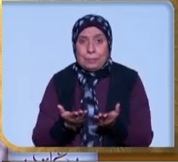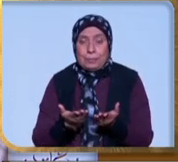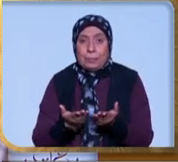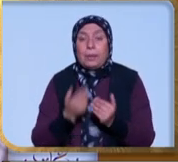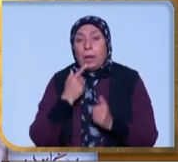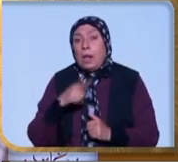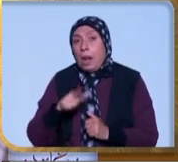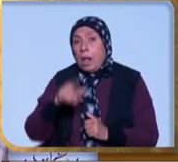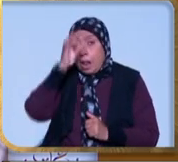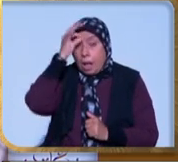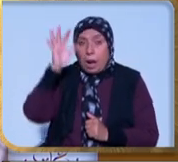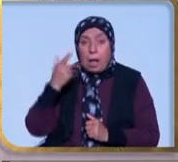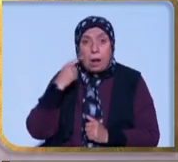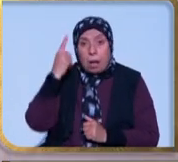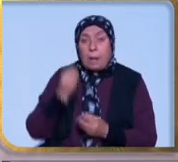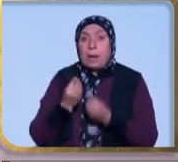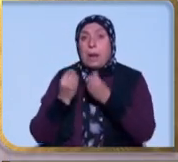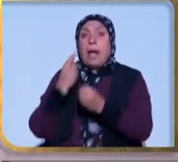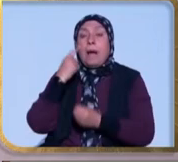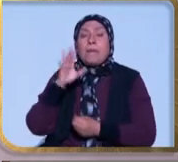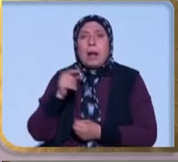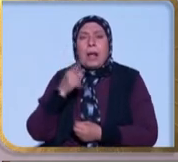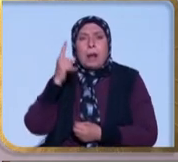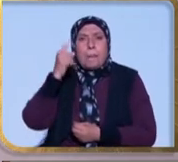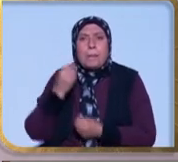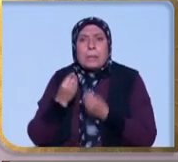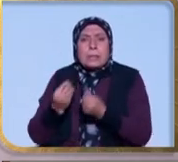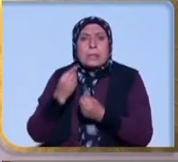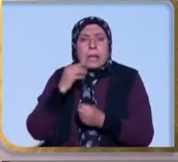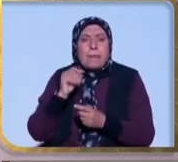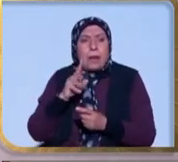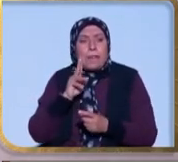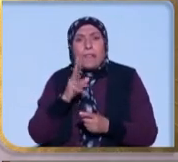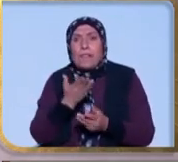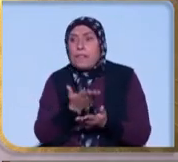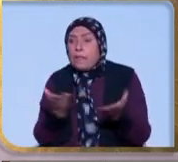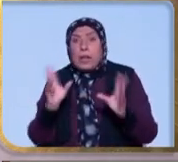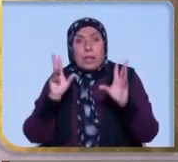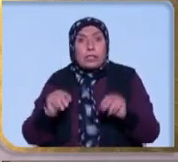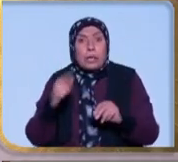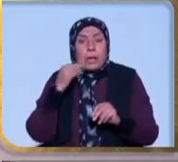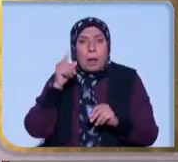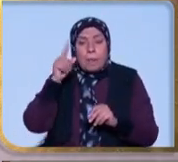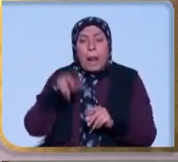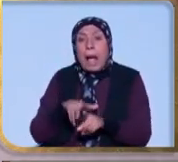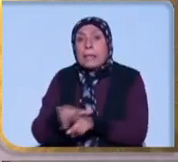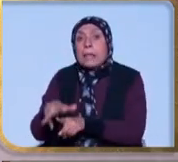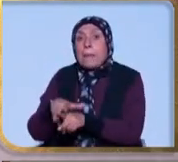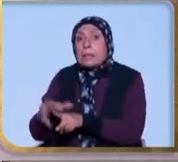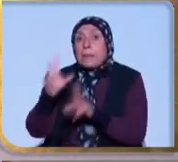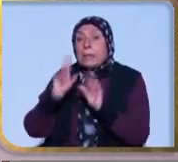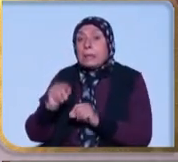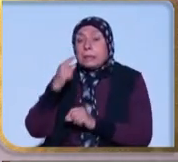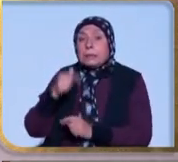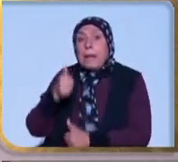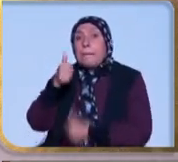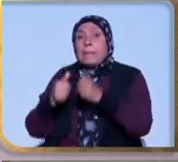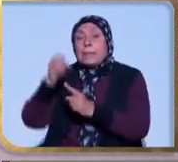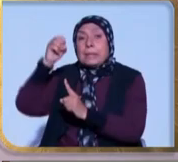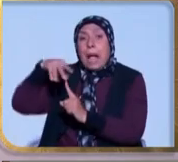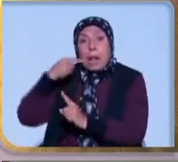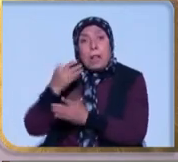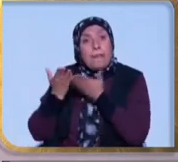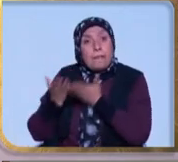بيجري عليه آيات وهو مصر على عدم الإفاقة، إنه يفوق لنفسه وإنه